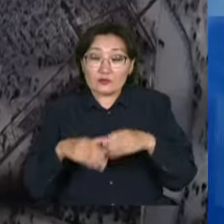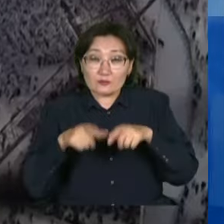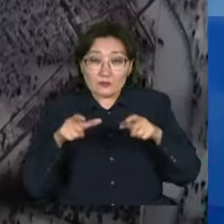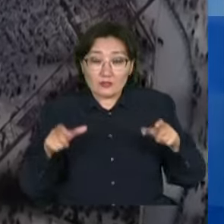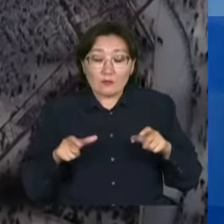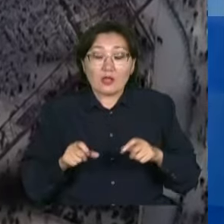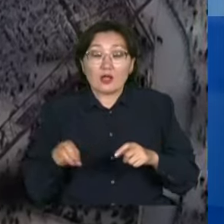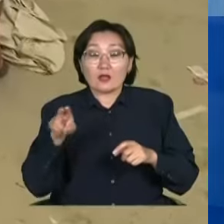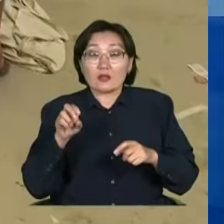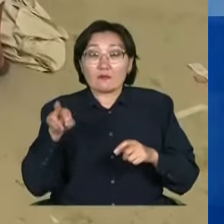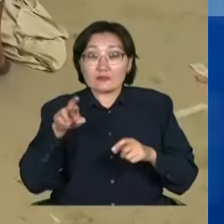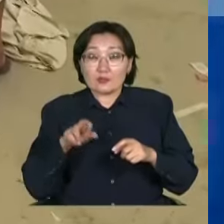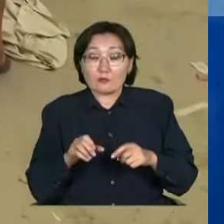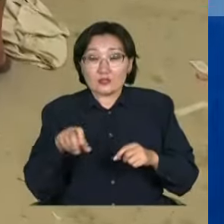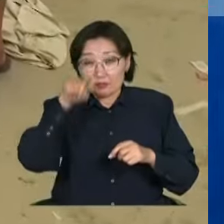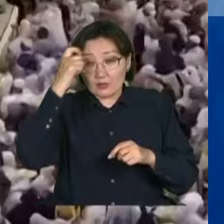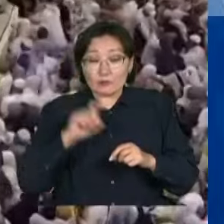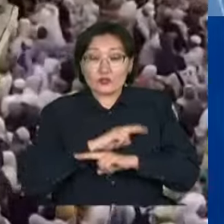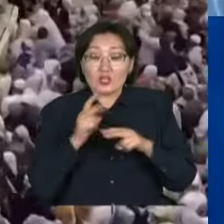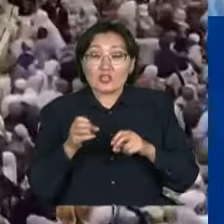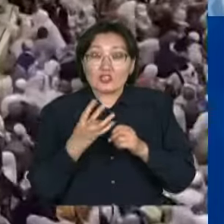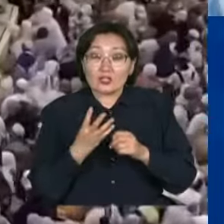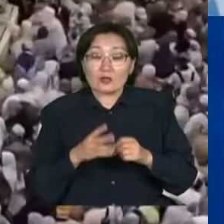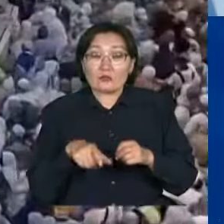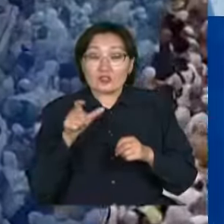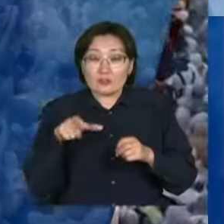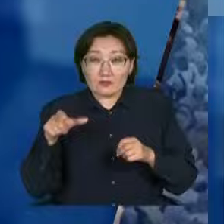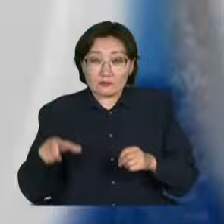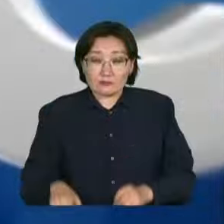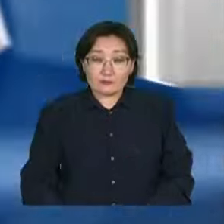А в Саудовской Аравии от жары погибло 14 паломников.